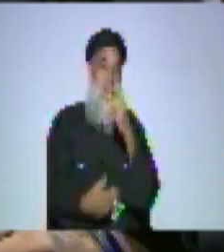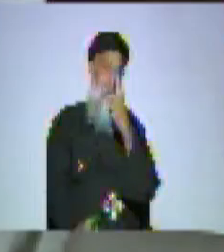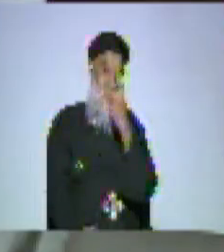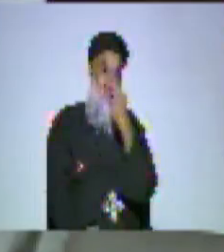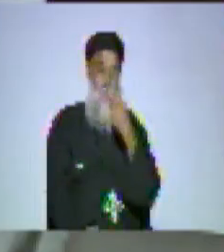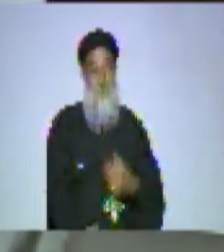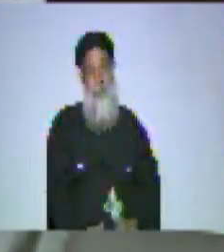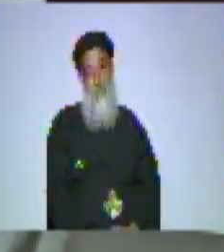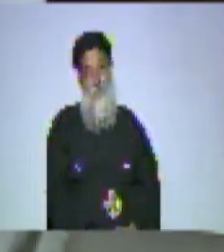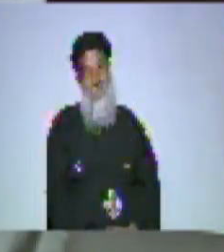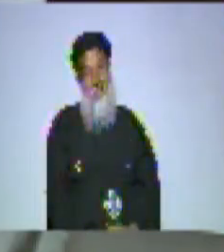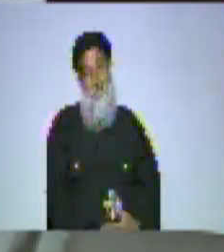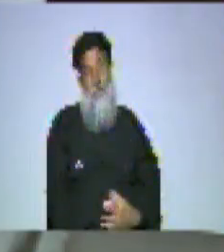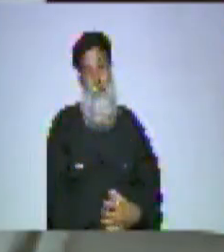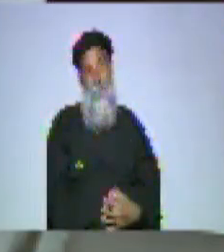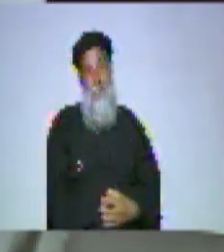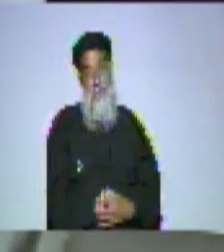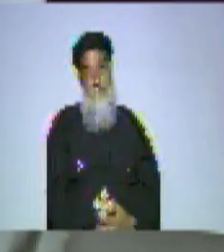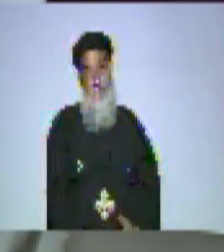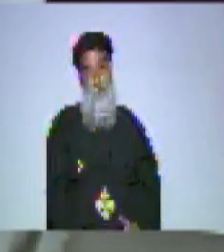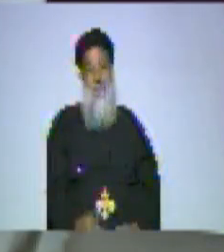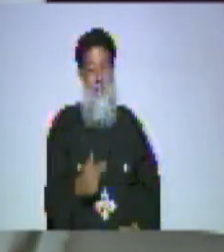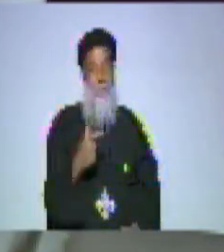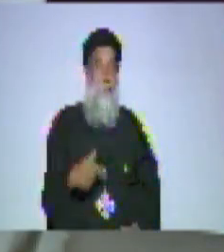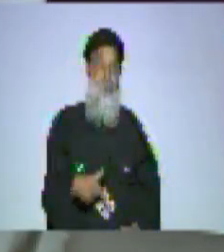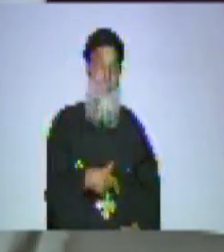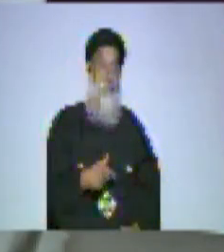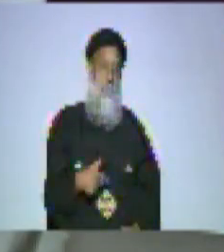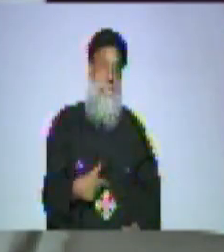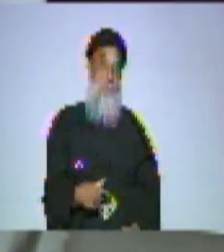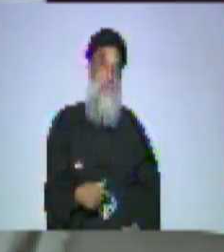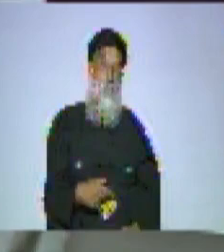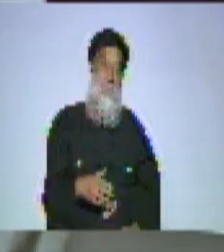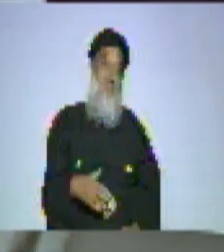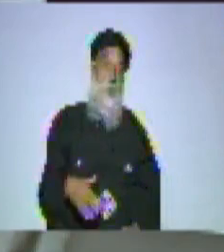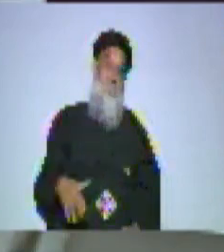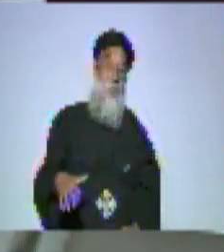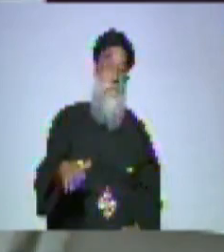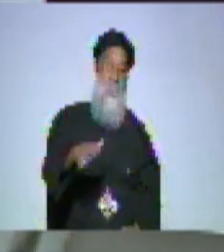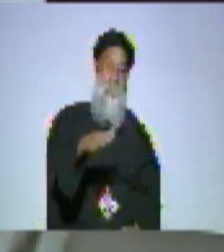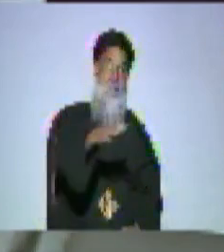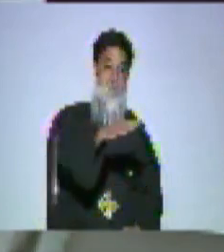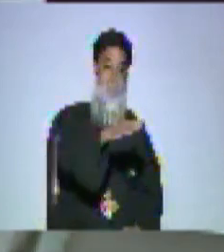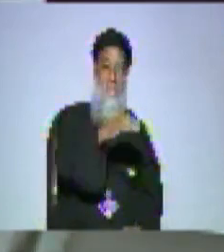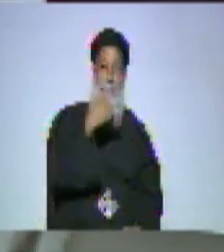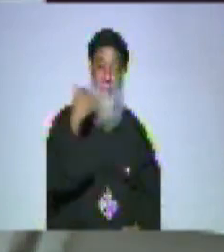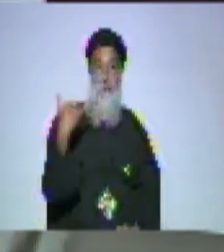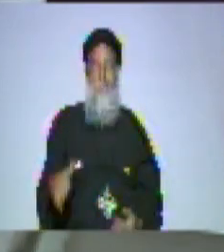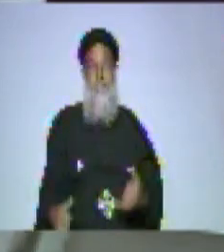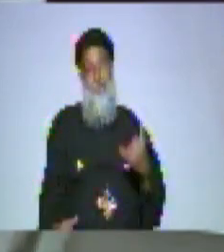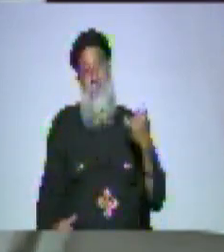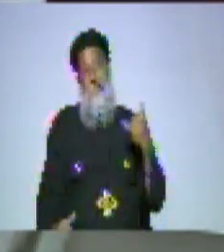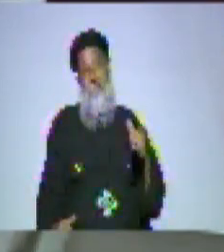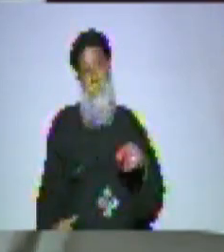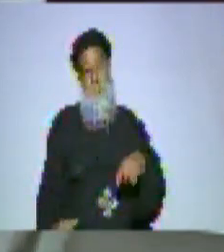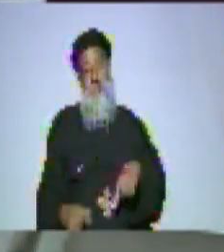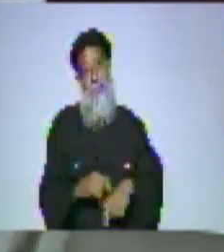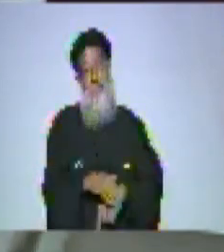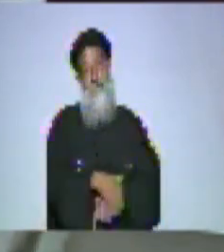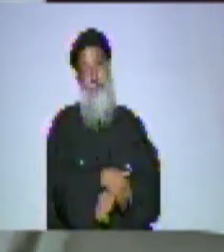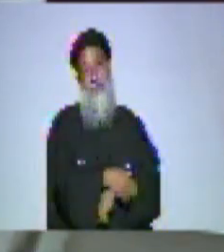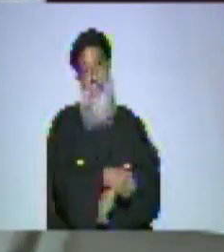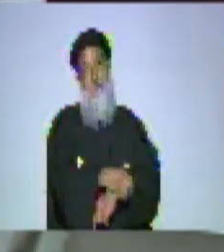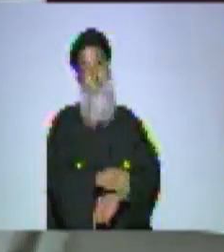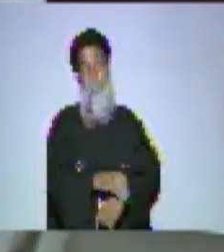ايه كنائس للاسف الشديد بيلغوا مردات الشماس قال ايه عشان يوفروا